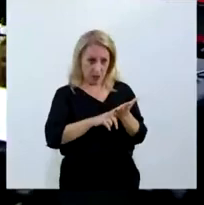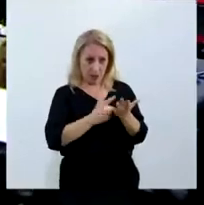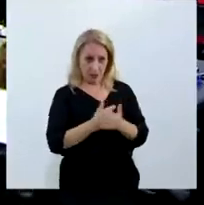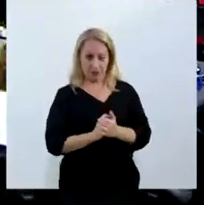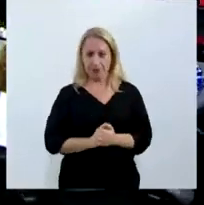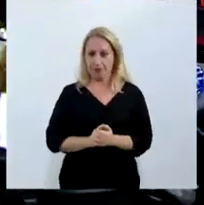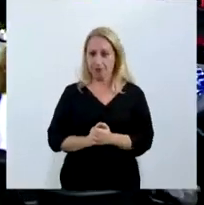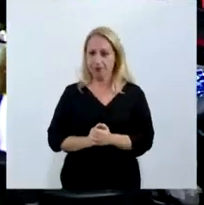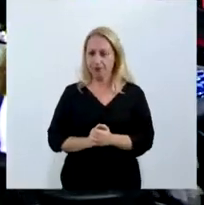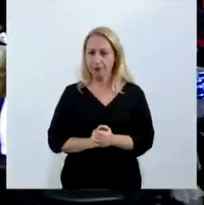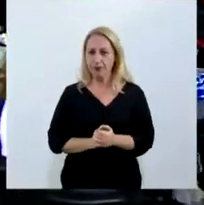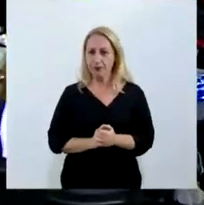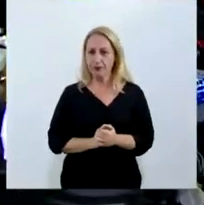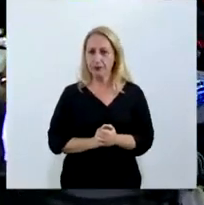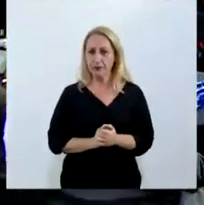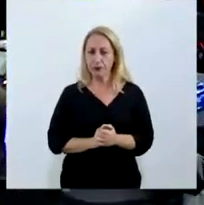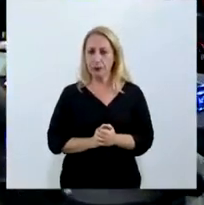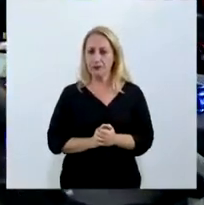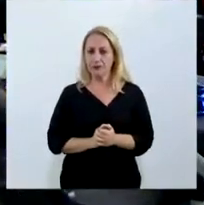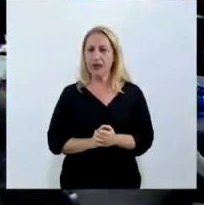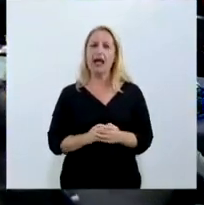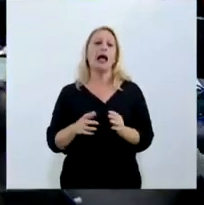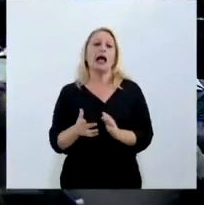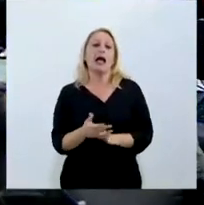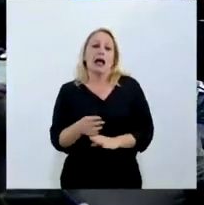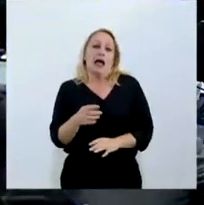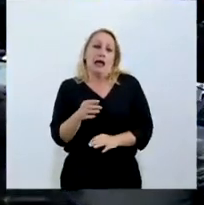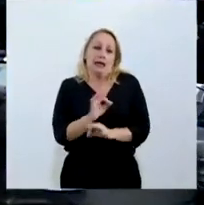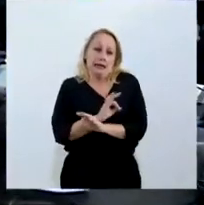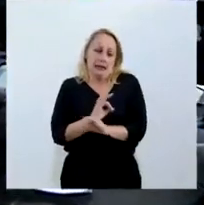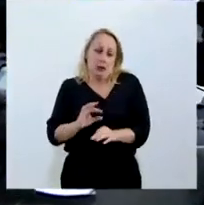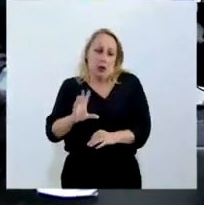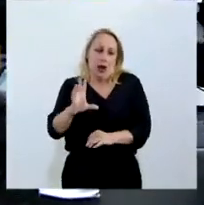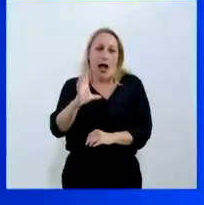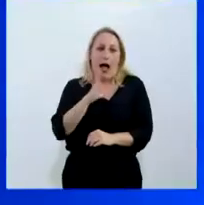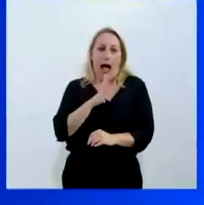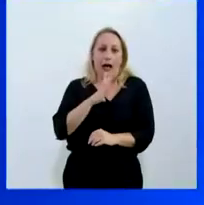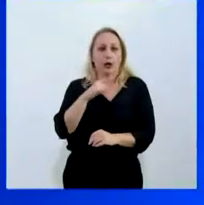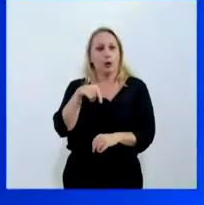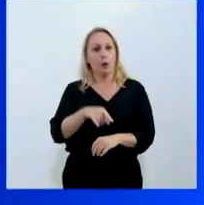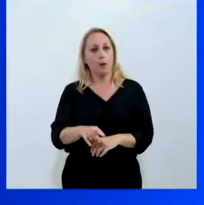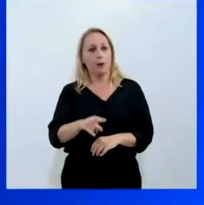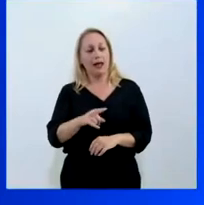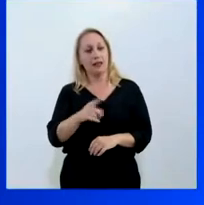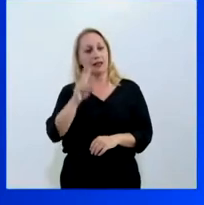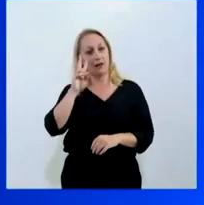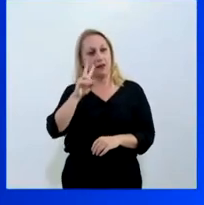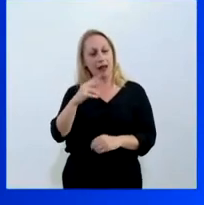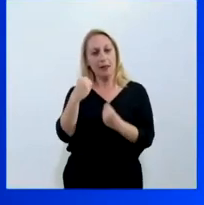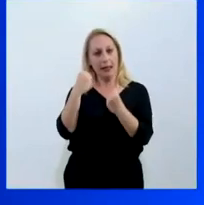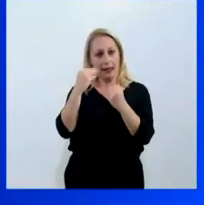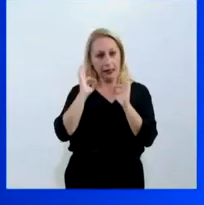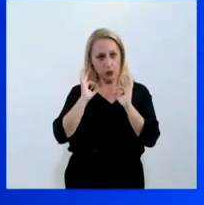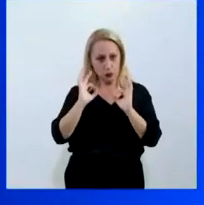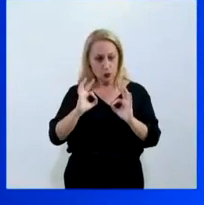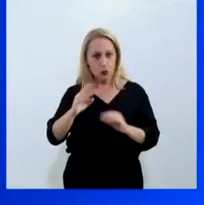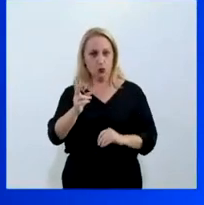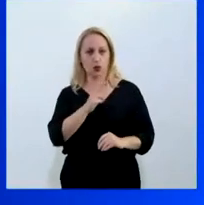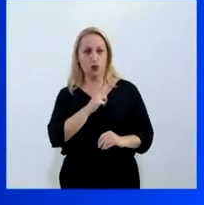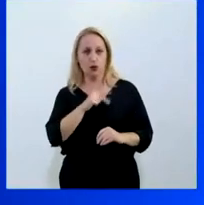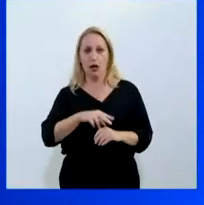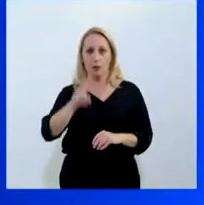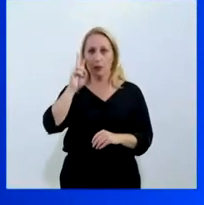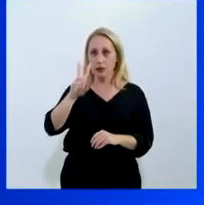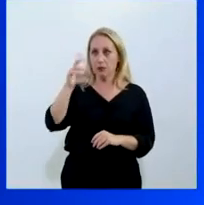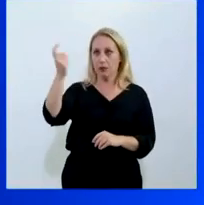Δεν νομίζω ότι υπάρχει καλόπιστος συμπολίτης μας, ο οποίος να μην αμφιβάλλει ότι η κλιματική κρίση είναι ήδη εδώ. Χτυπά την